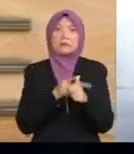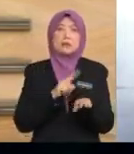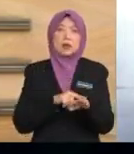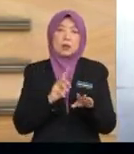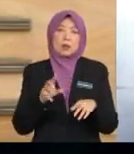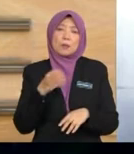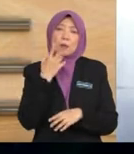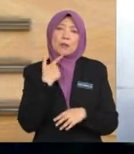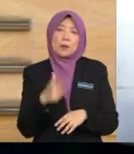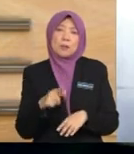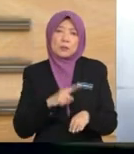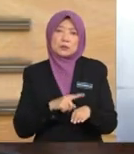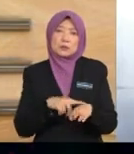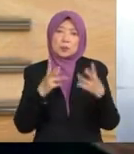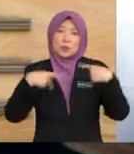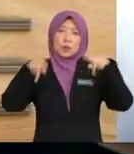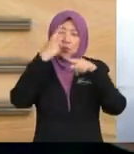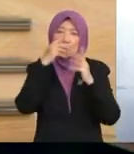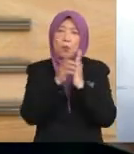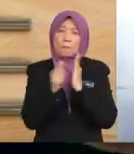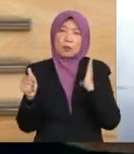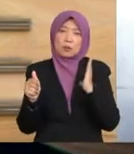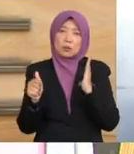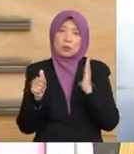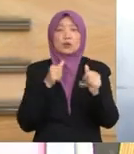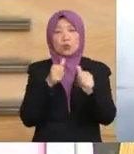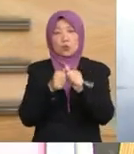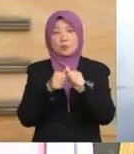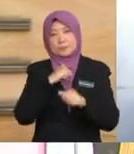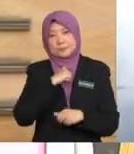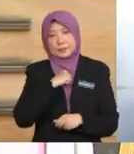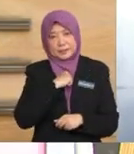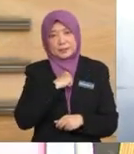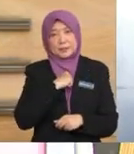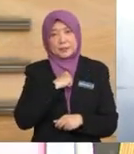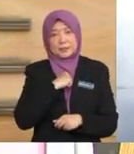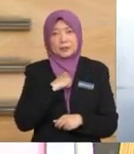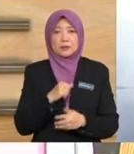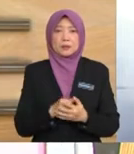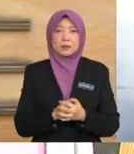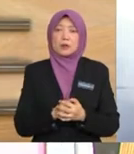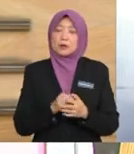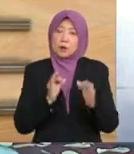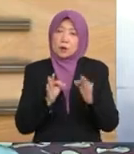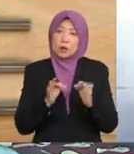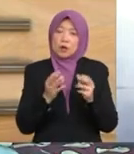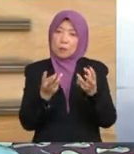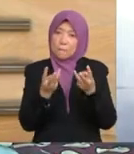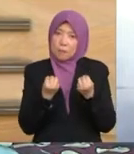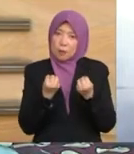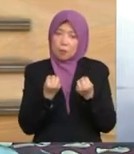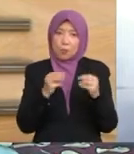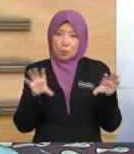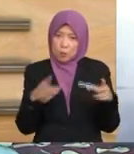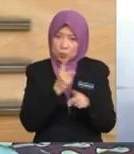lama masa yang diperlukan? Sebenarnya bergantung kepada individu itu sendiri. Okey. Ya, di mana ada kemahuan, di situ ada jalan. Wah, betul wah,